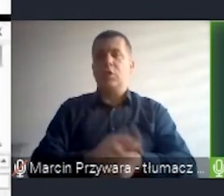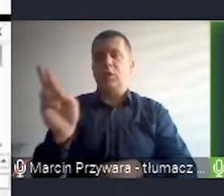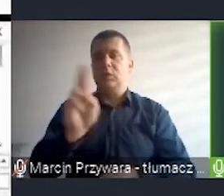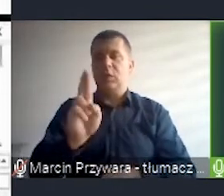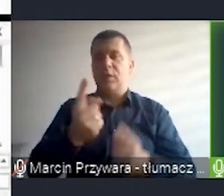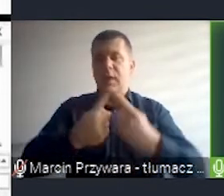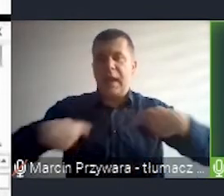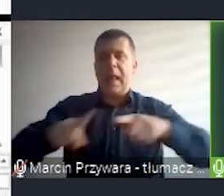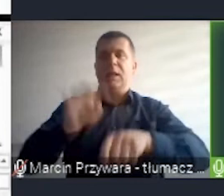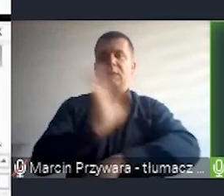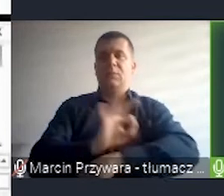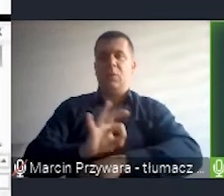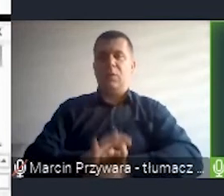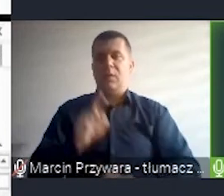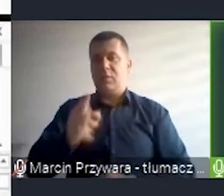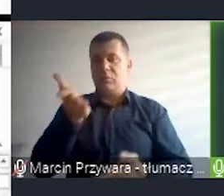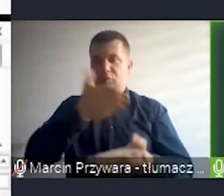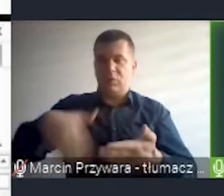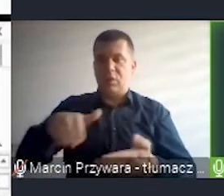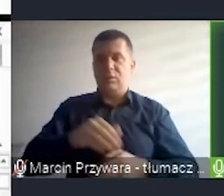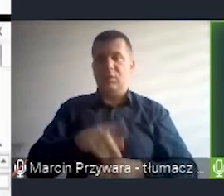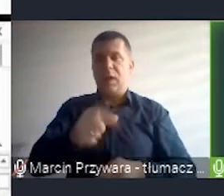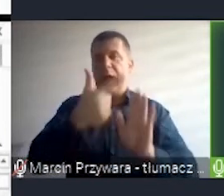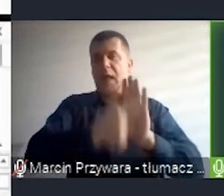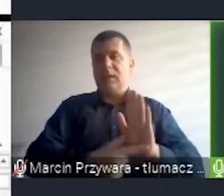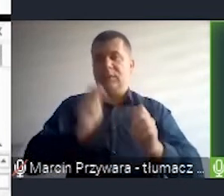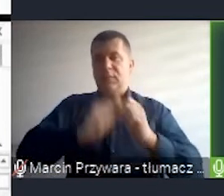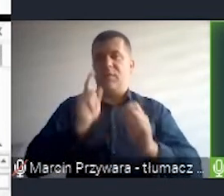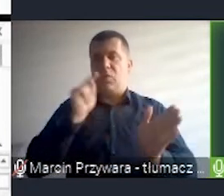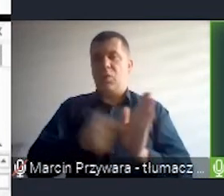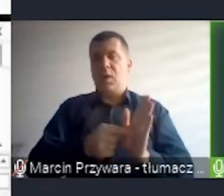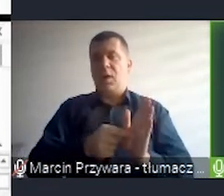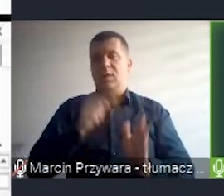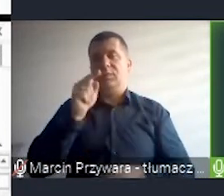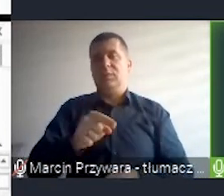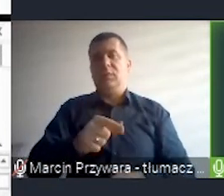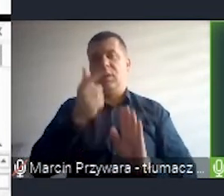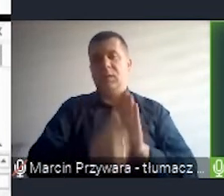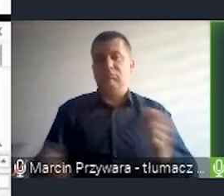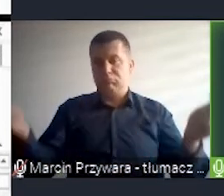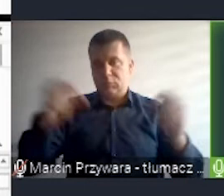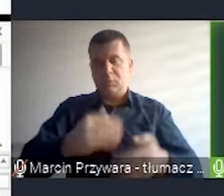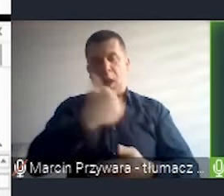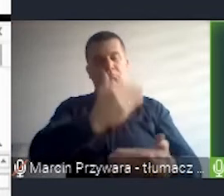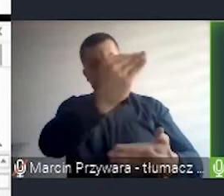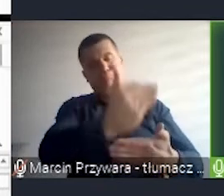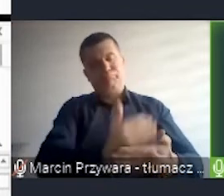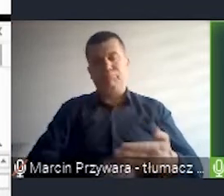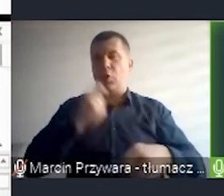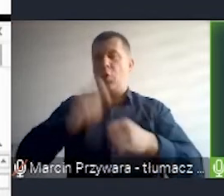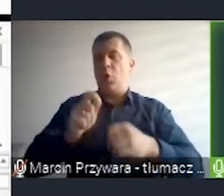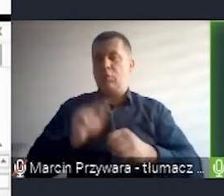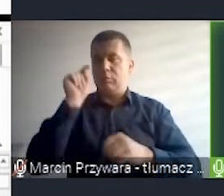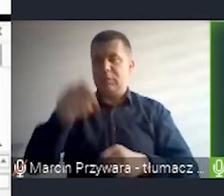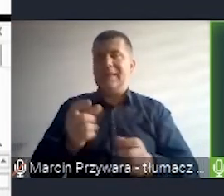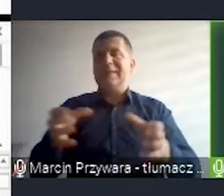realizacji projektu. I ta część listy sprawdzającej, właśnie z taką listą przychodzi kontroler, w